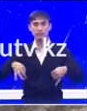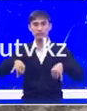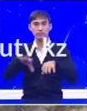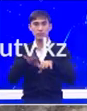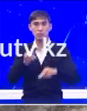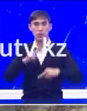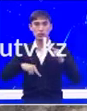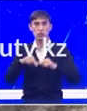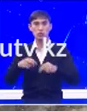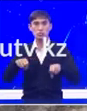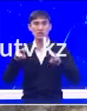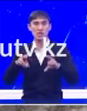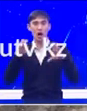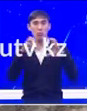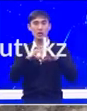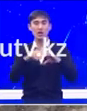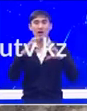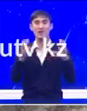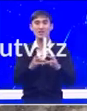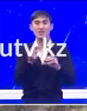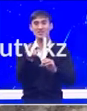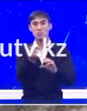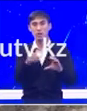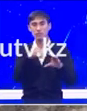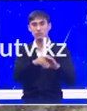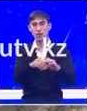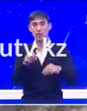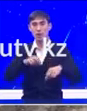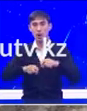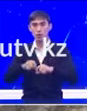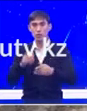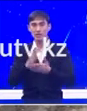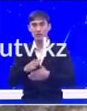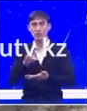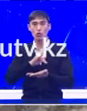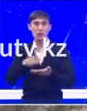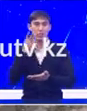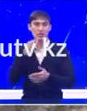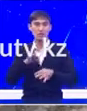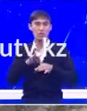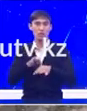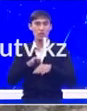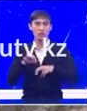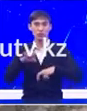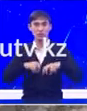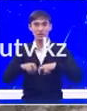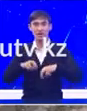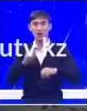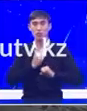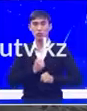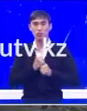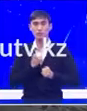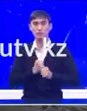специальный амбар для хранения семян также у нас имеется лаборатория в городе алматы где проводятся селекционный вот и